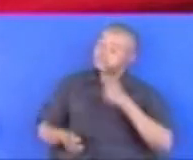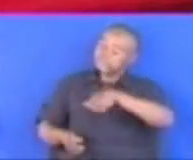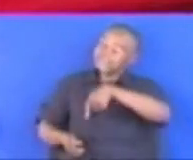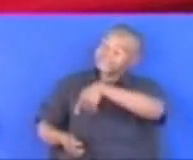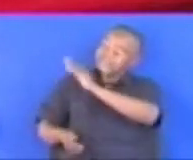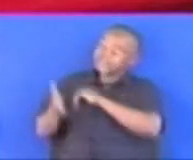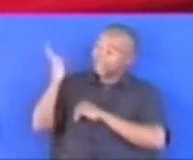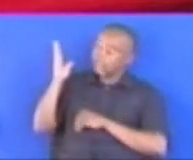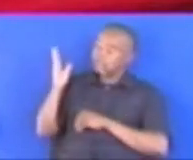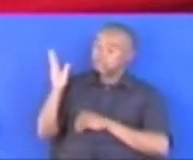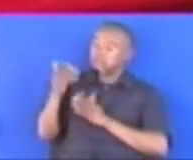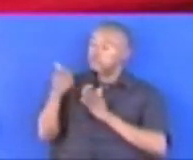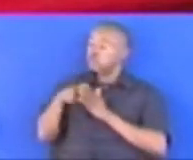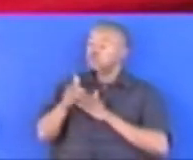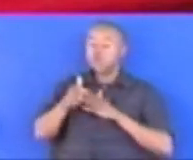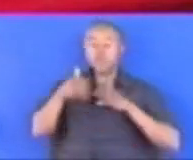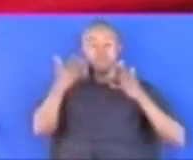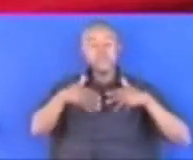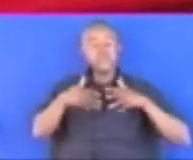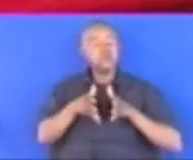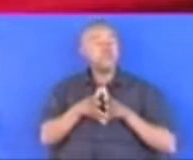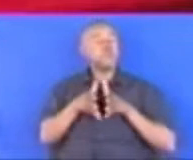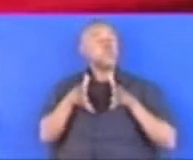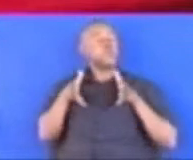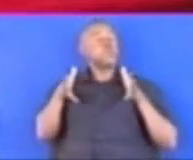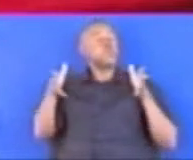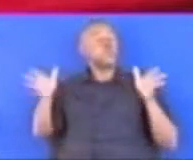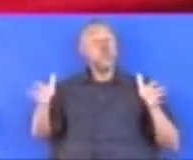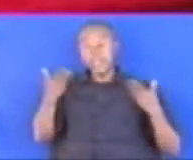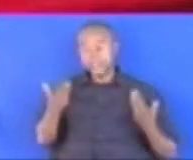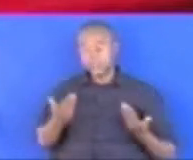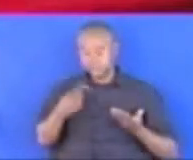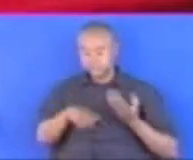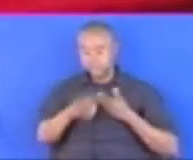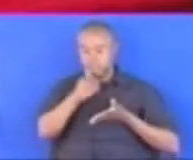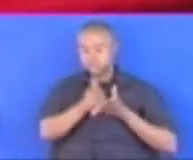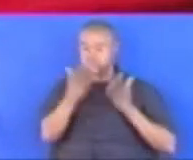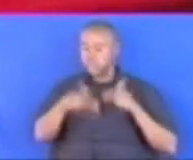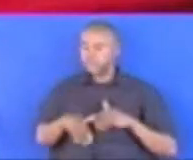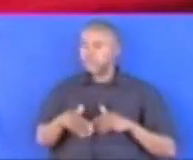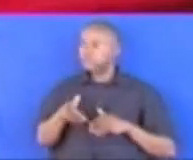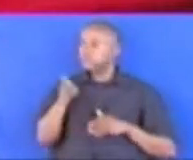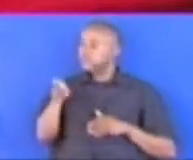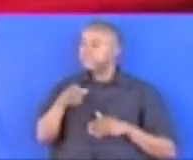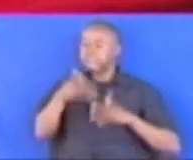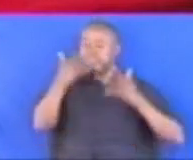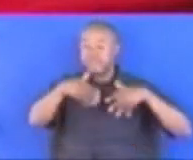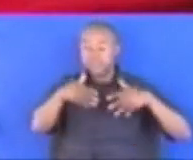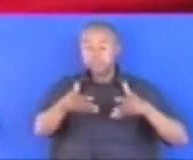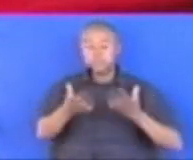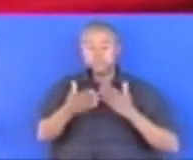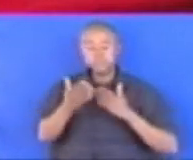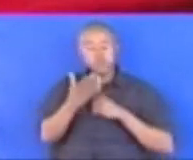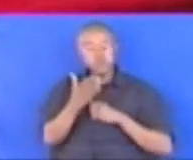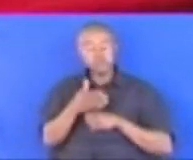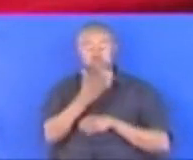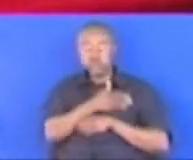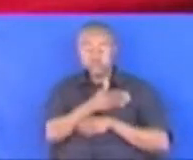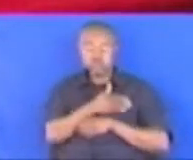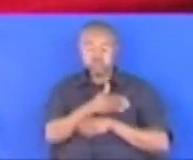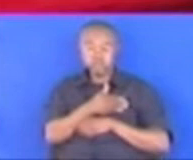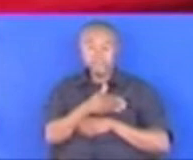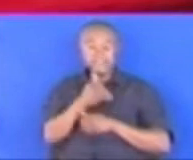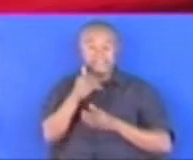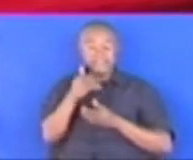vifaa na mitambo mikubwa ya kisasa katika sekta ya afya yenye uwezo wa kutibu magonjwa mbalimbali makubwa na yenye gharama kubwa